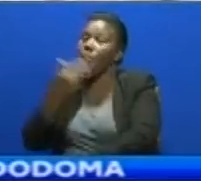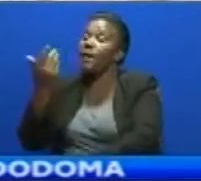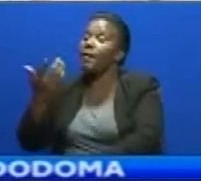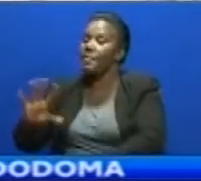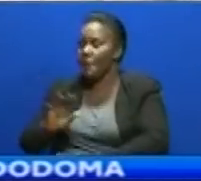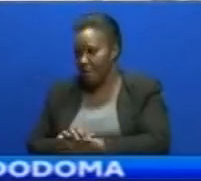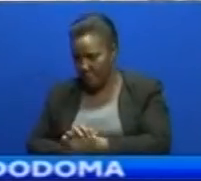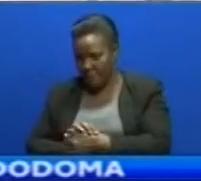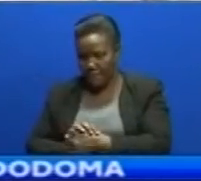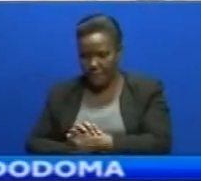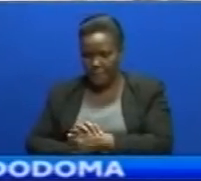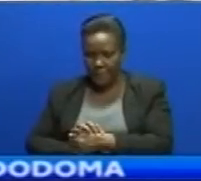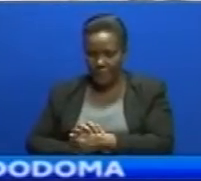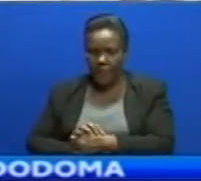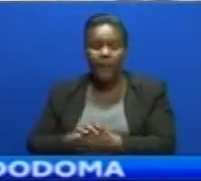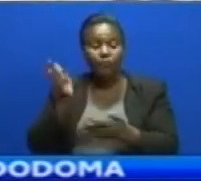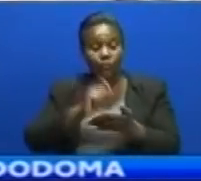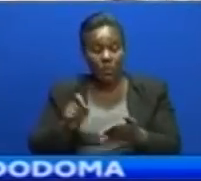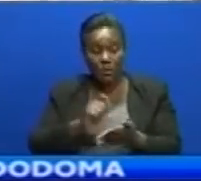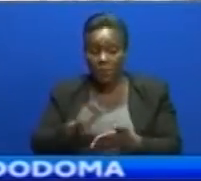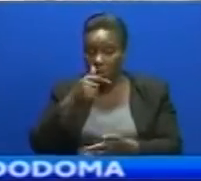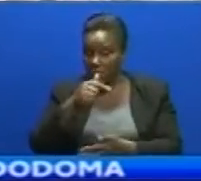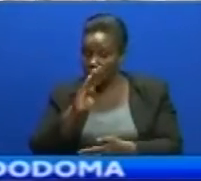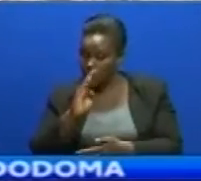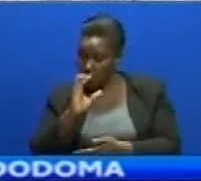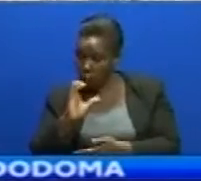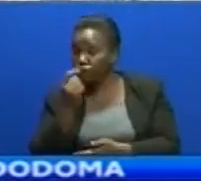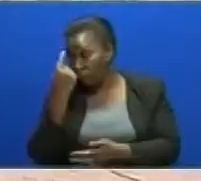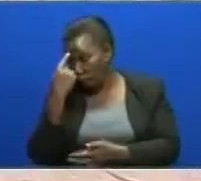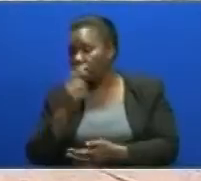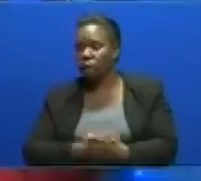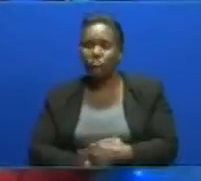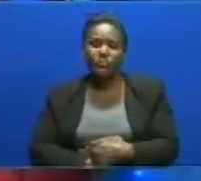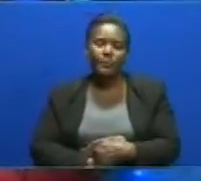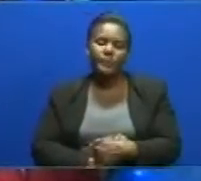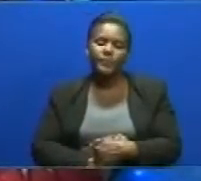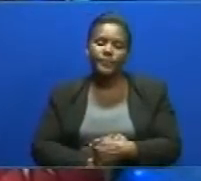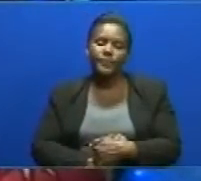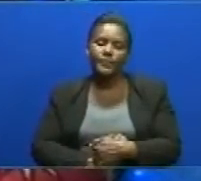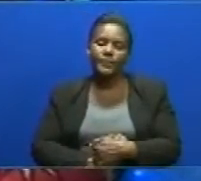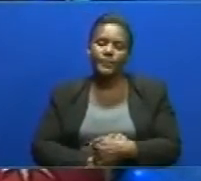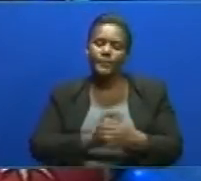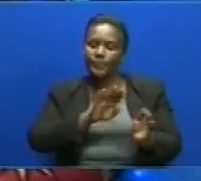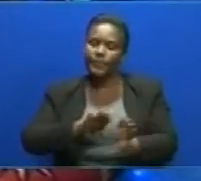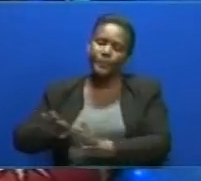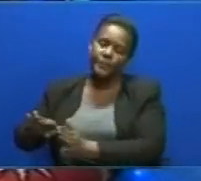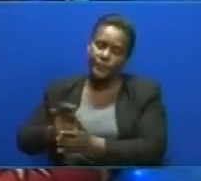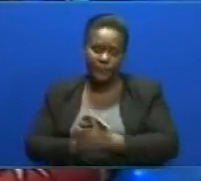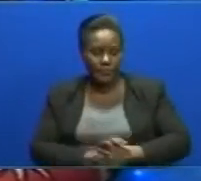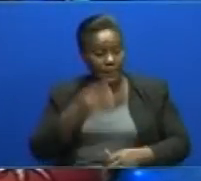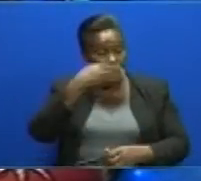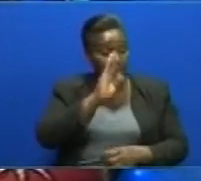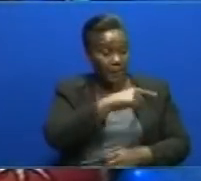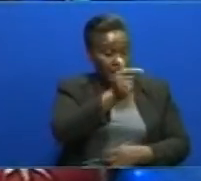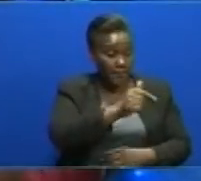ya Dodoma. Marine Hassan Marine, TBC, Dodoma. Serikali za Tanzania, Burundi